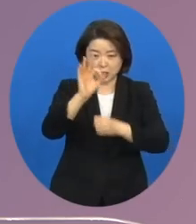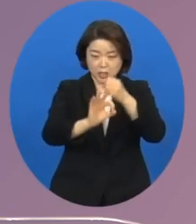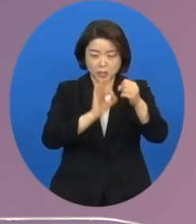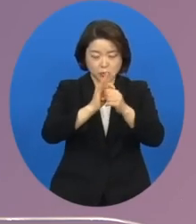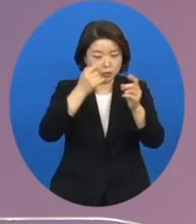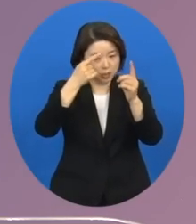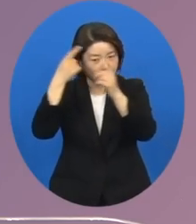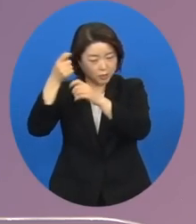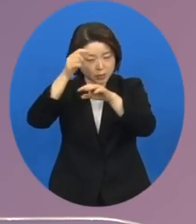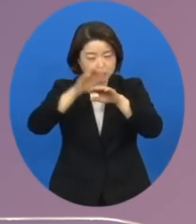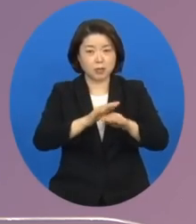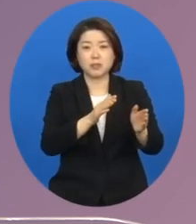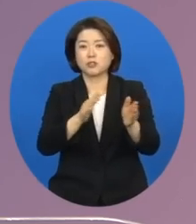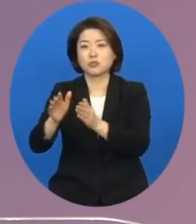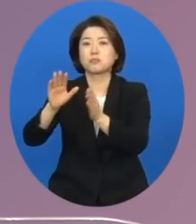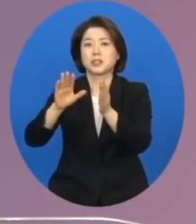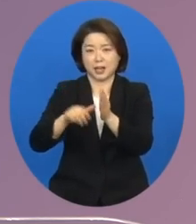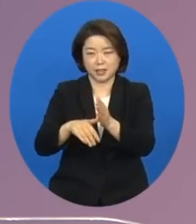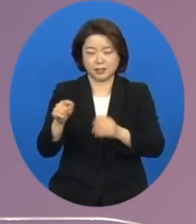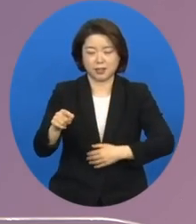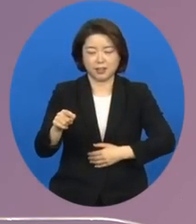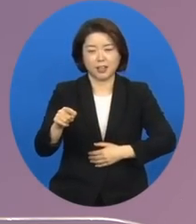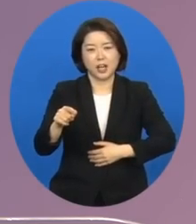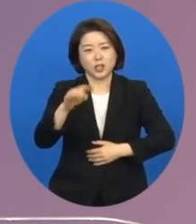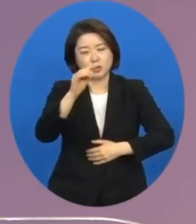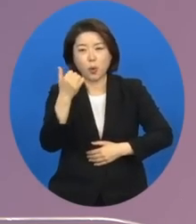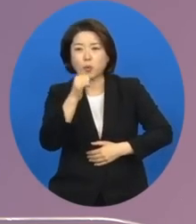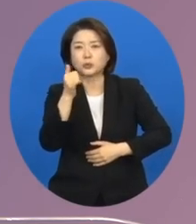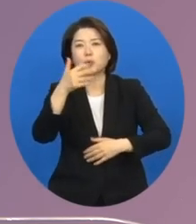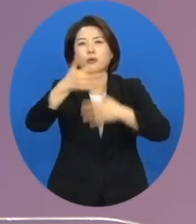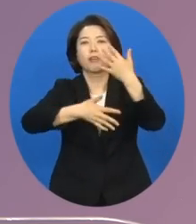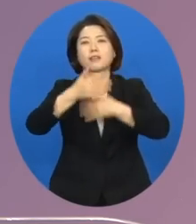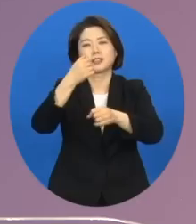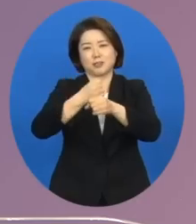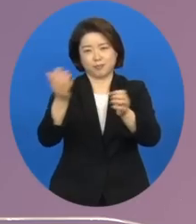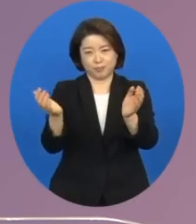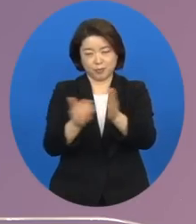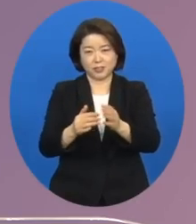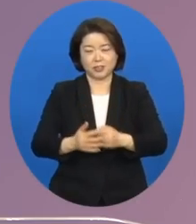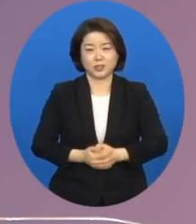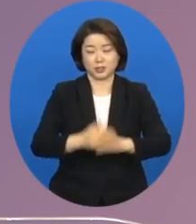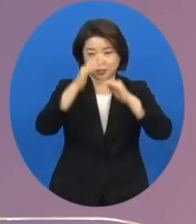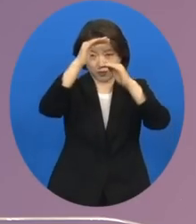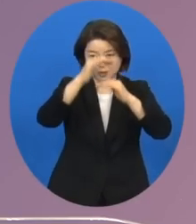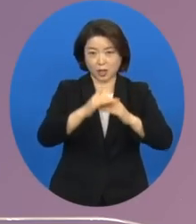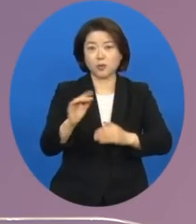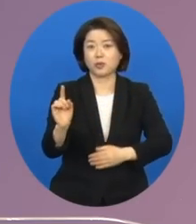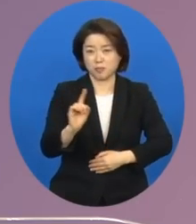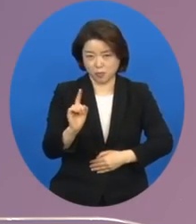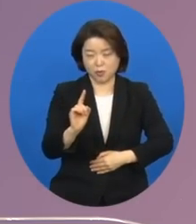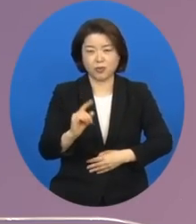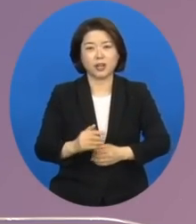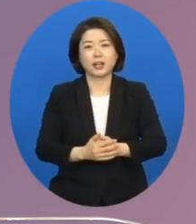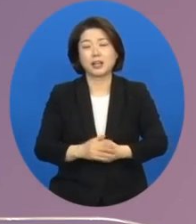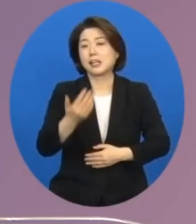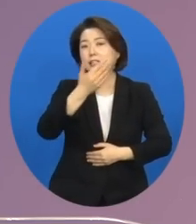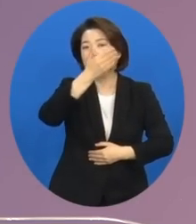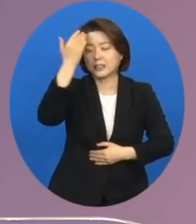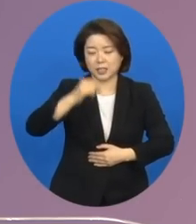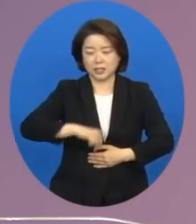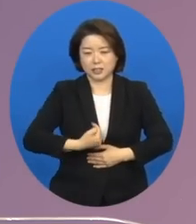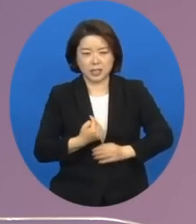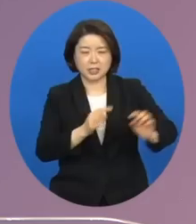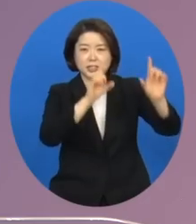예배를 준비하면서 기념 예배 인트로 영상을 만들었습니다 근데 그 내용이 어떤 거냐 하면 청년들